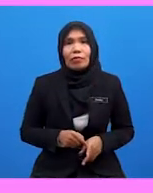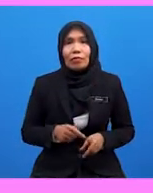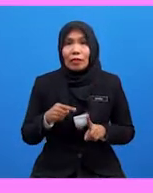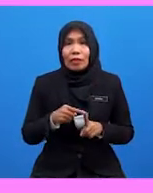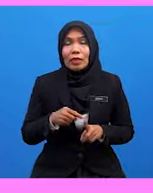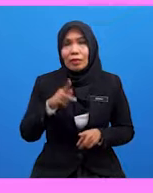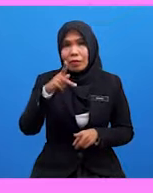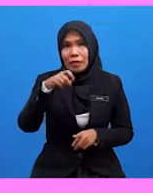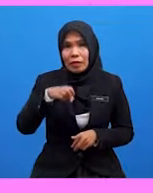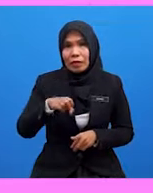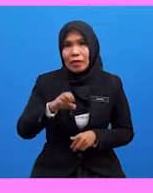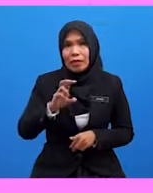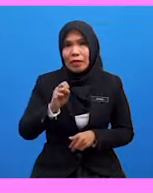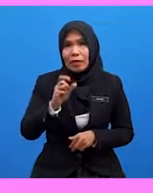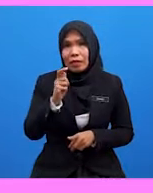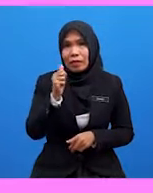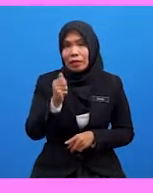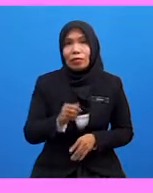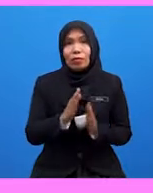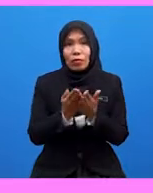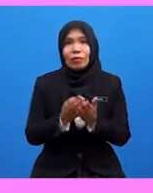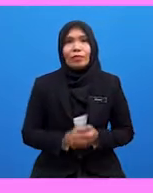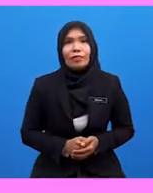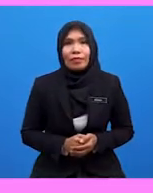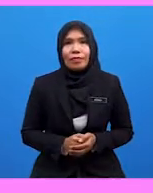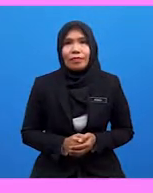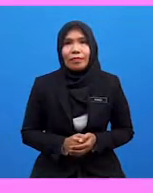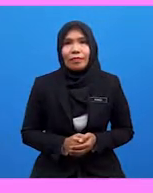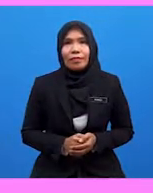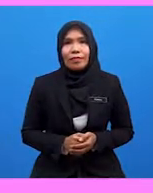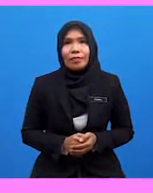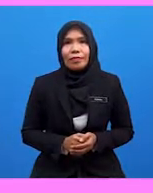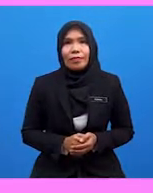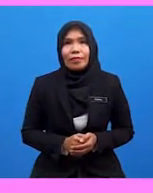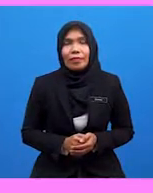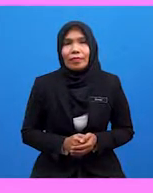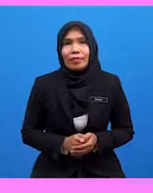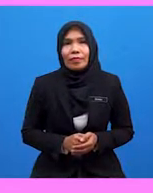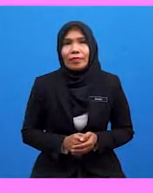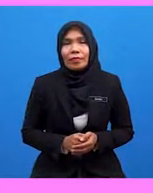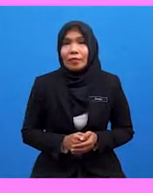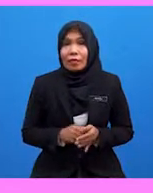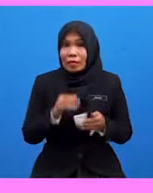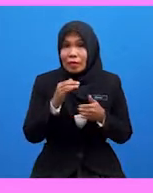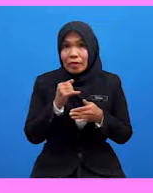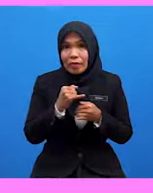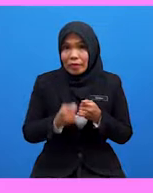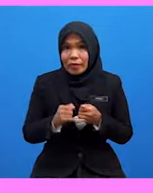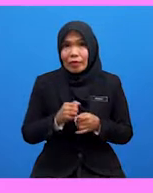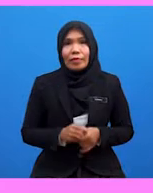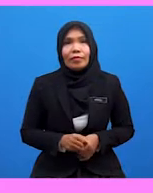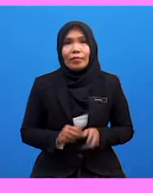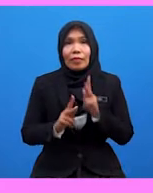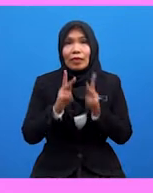Pelajar sekalian, kata pra-frasa dan kata pasca-frasa yang terakhir ialah kata